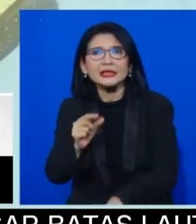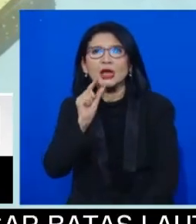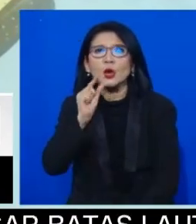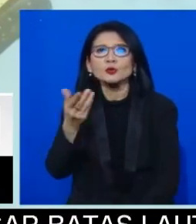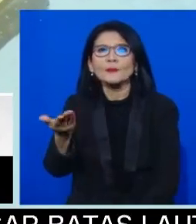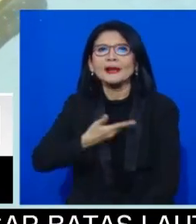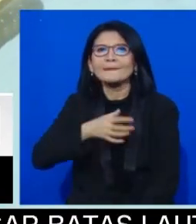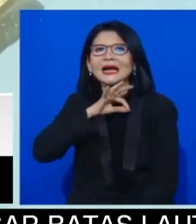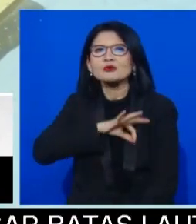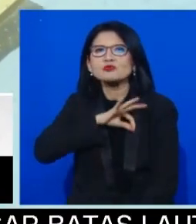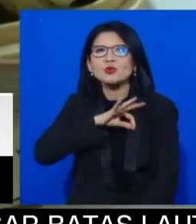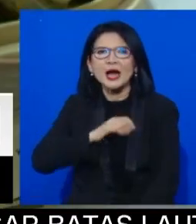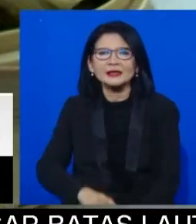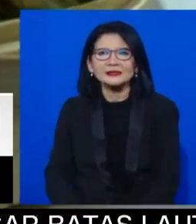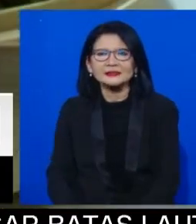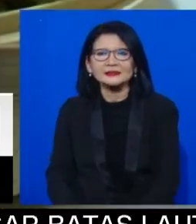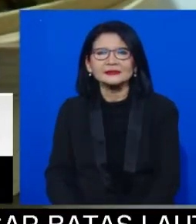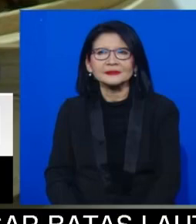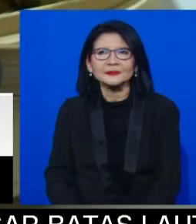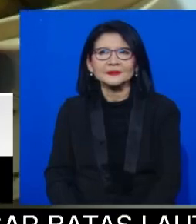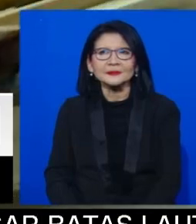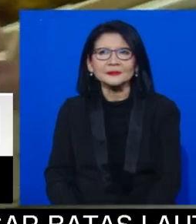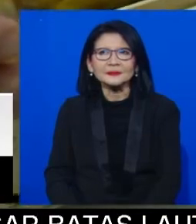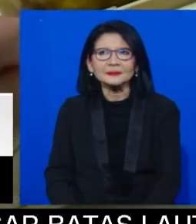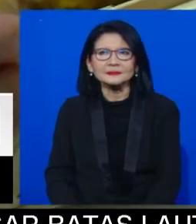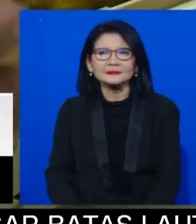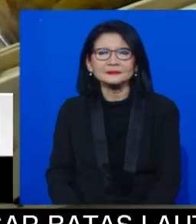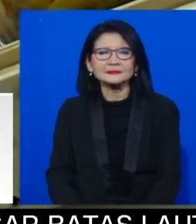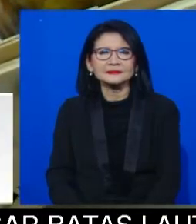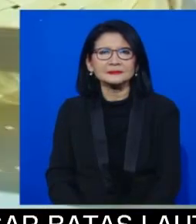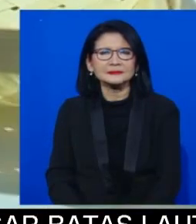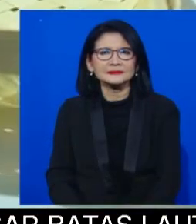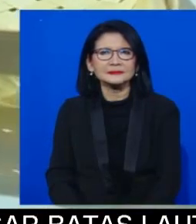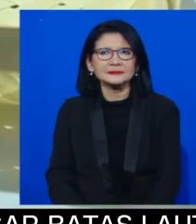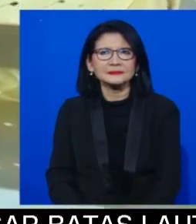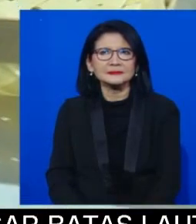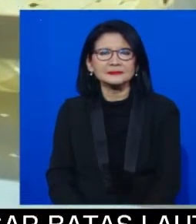bisa mendapatkan keuntungan. Wilam Nasution, Rizky Rahadian, Bandung, Jawa Barat.